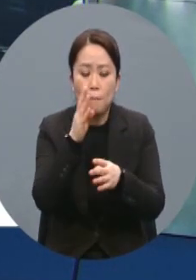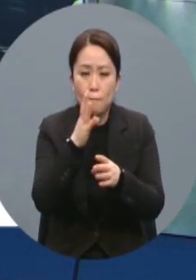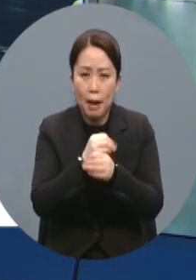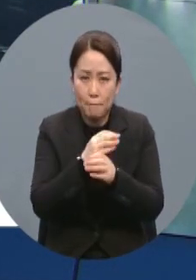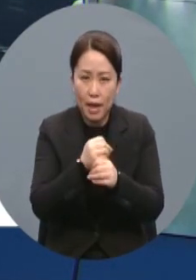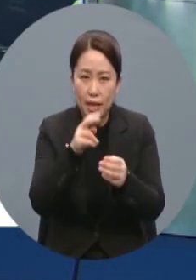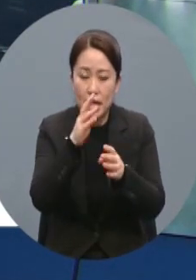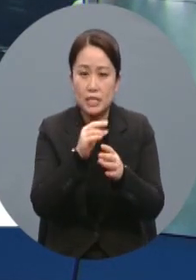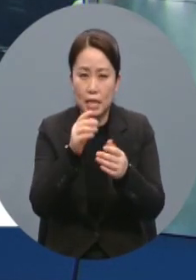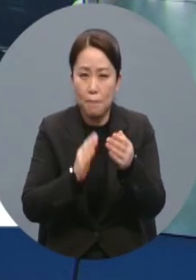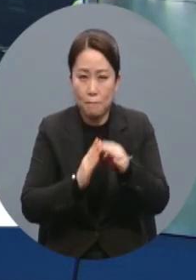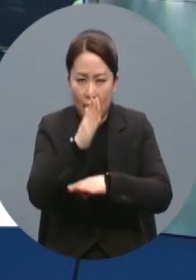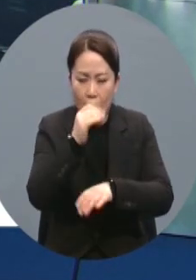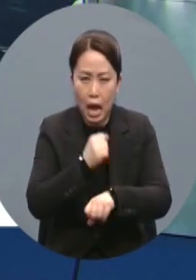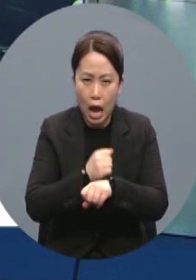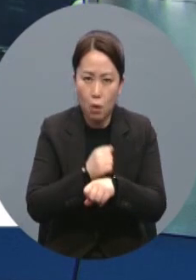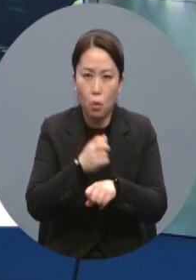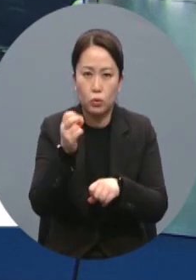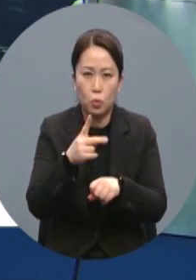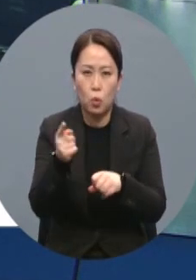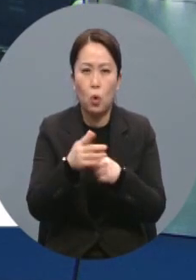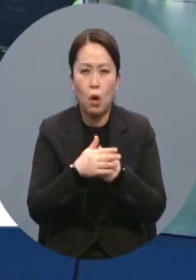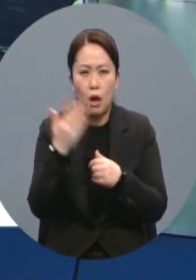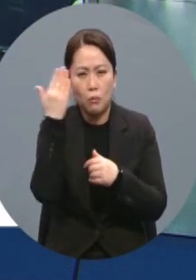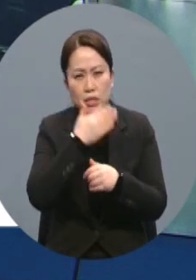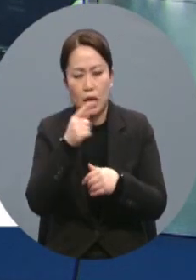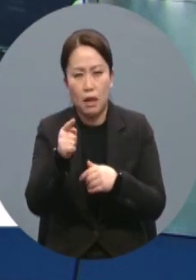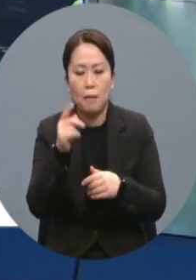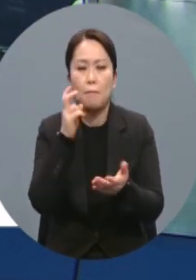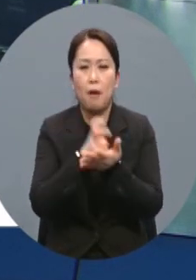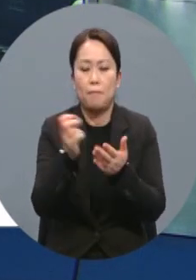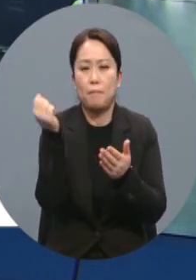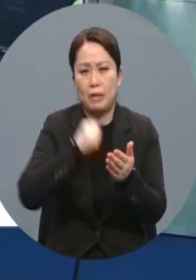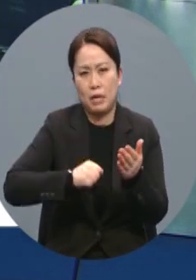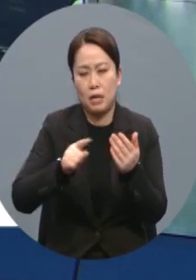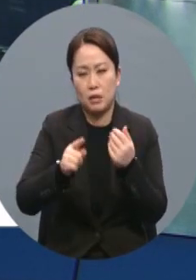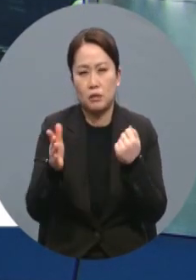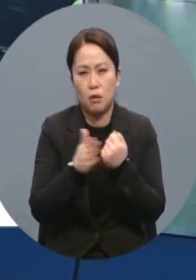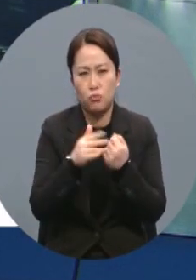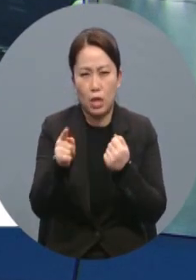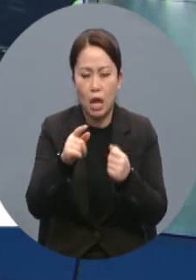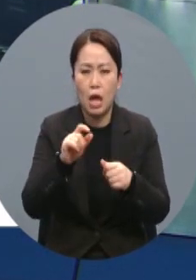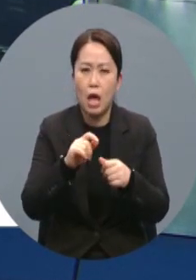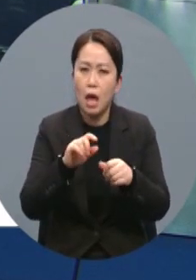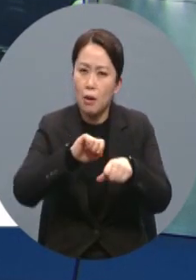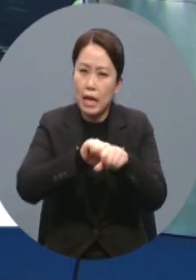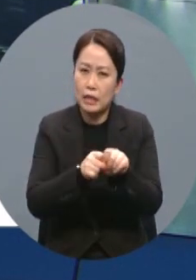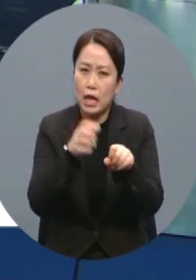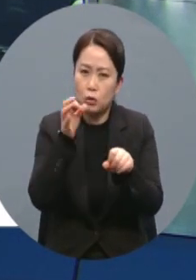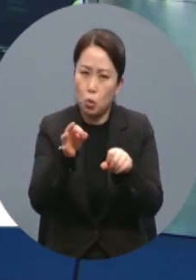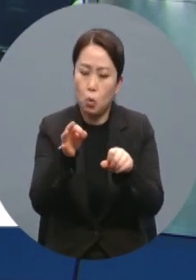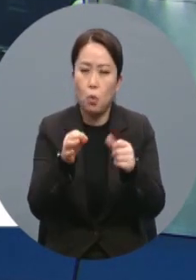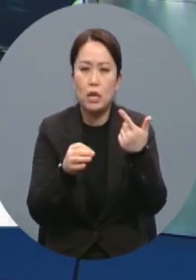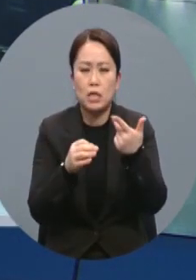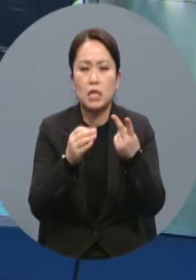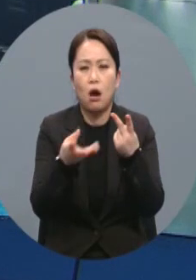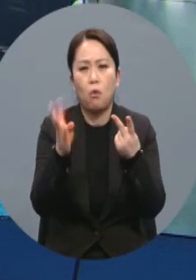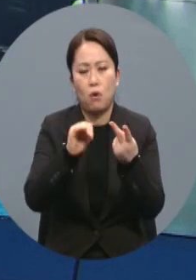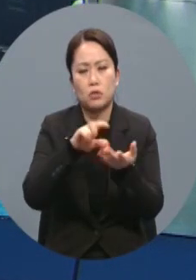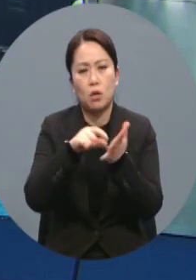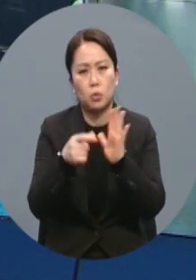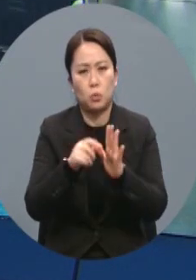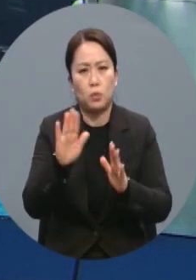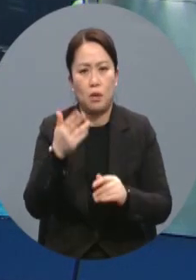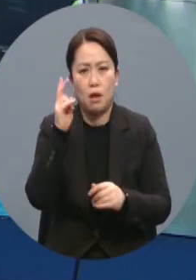제조업체에 의 비위생 실태가 총망라 돼 있었습니다 이 업체가 물어야 할 과태료 만 2억원 가까울